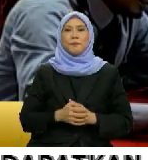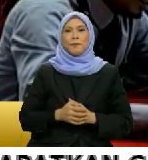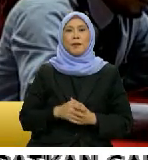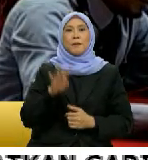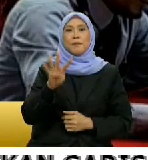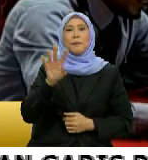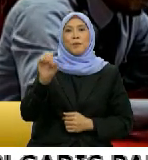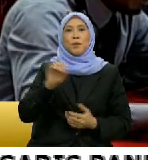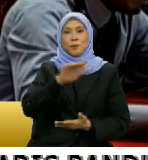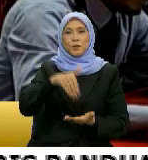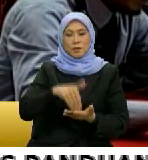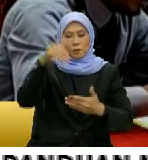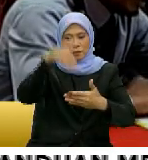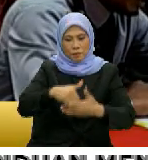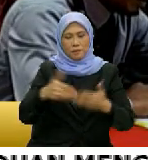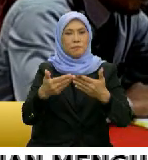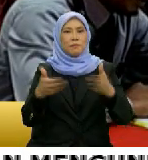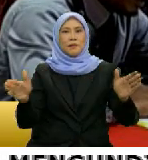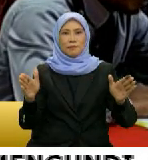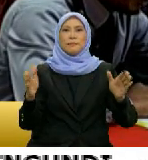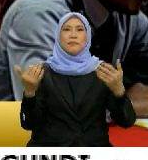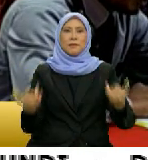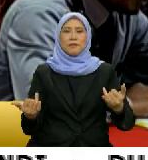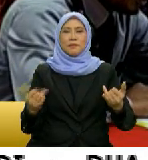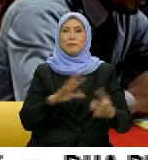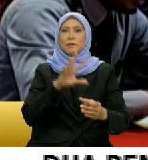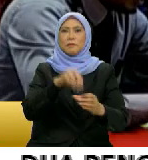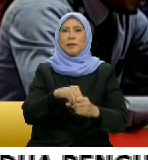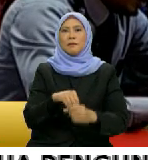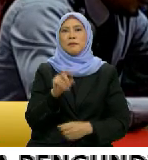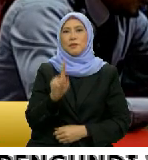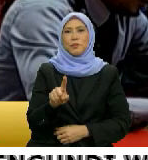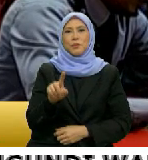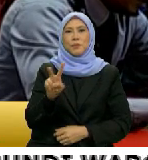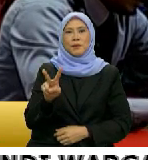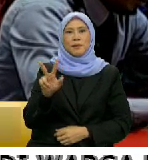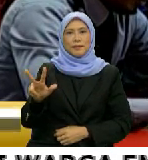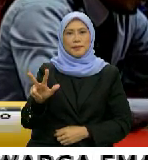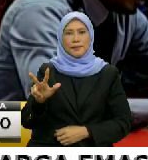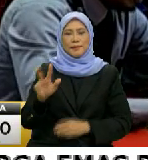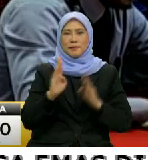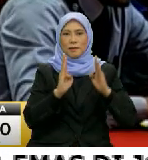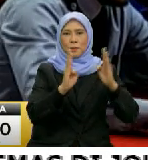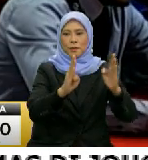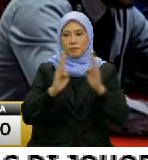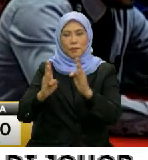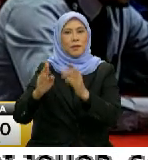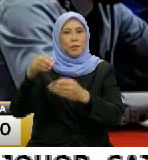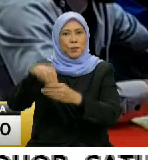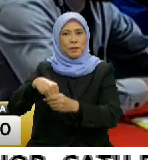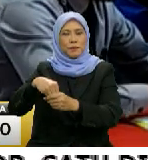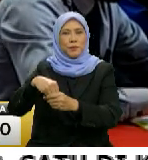punya 40 pusat pengundian yang telah pun dibuka pada hari ini melibatkan 123 saluran mengundi